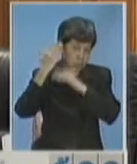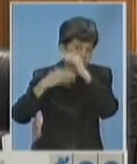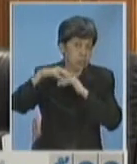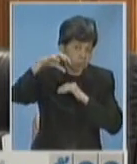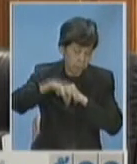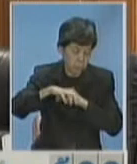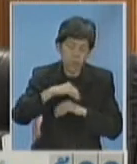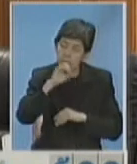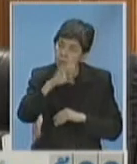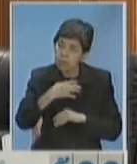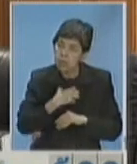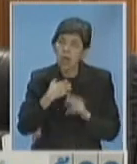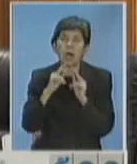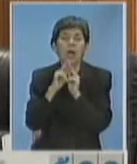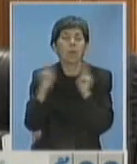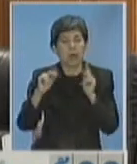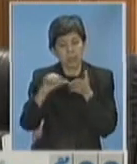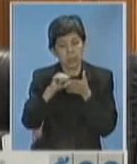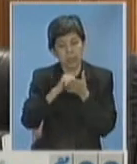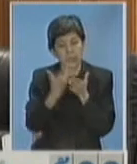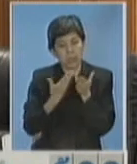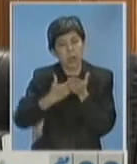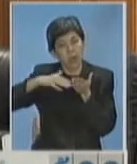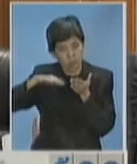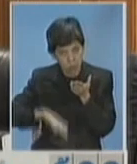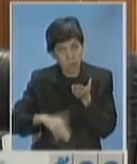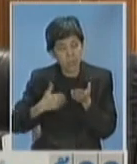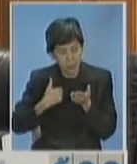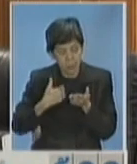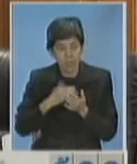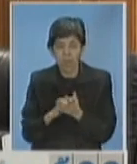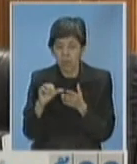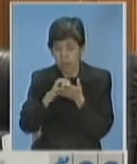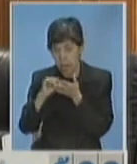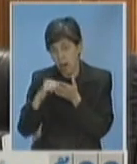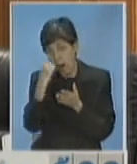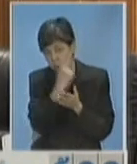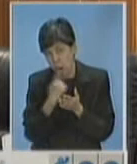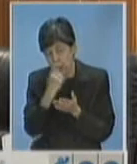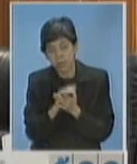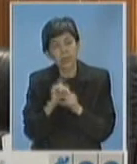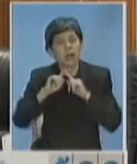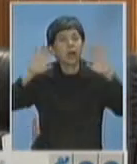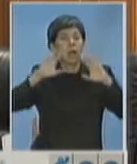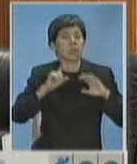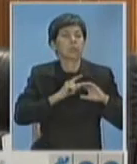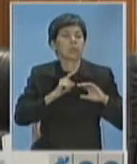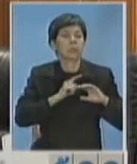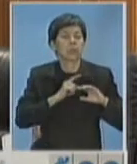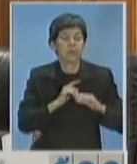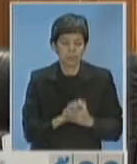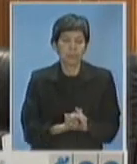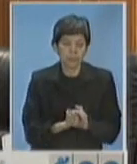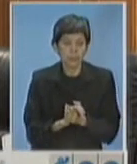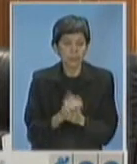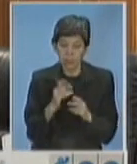นให้ทราบนะครับว่าในส่วนที่กรรมาธิการมีการปรับลดไปนะครับผู้แปรยติก็คือส่วนราชการเมื่อ